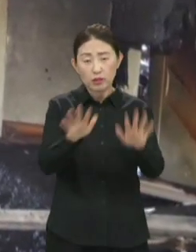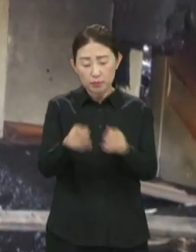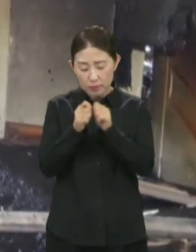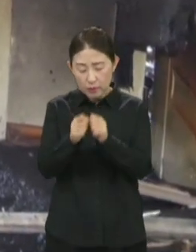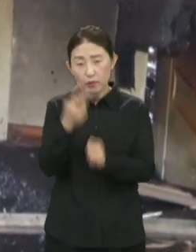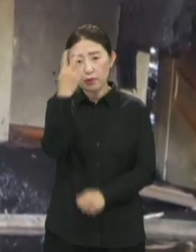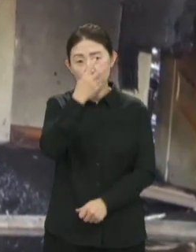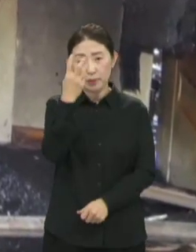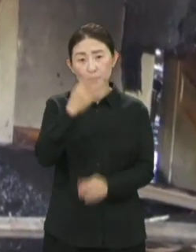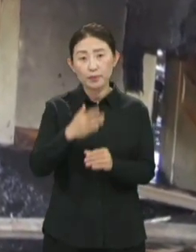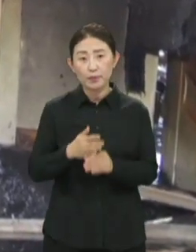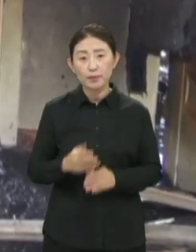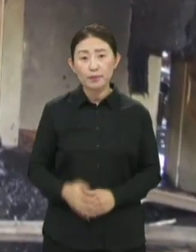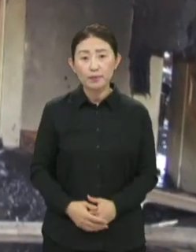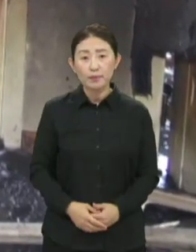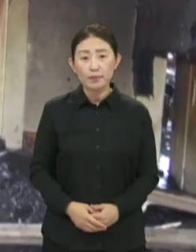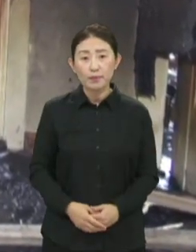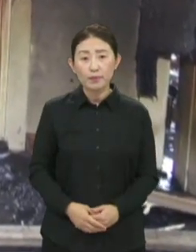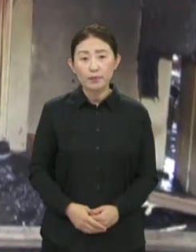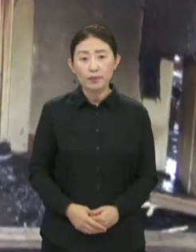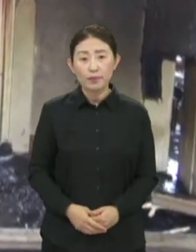원인을 조사하고 있습니다